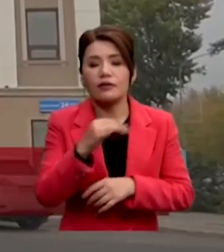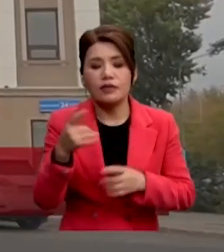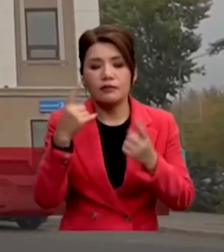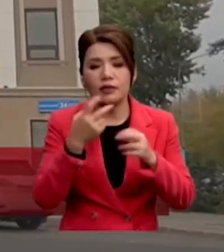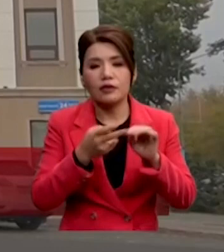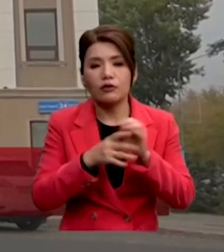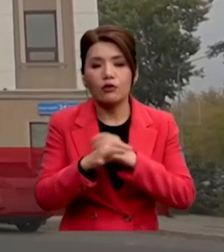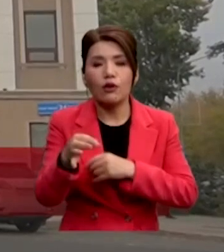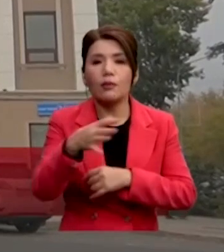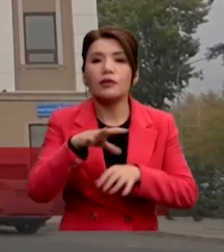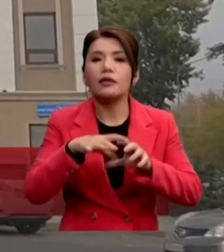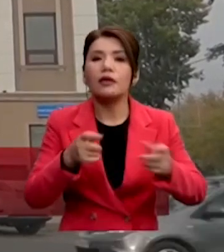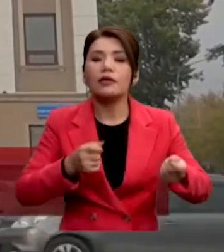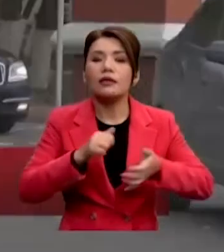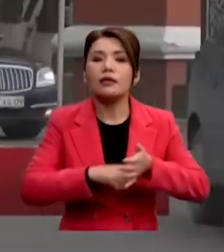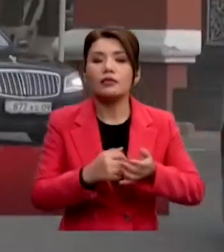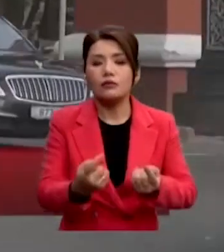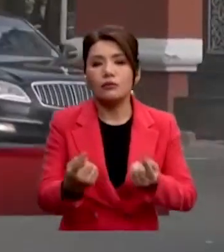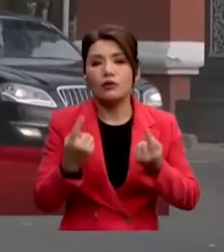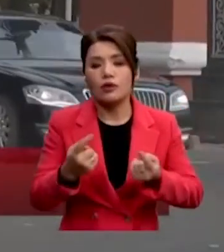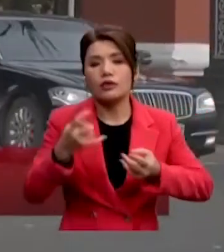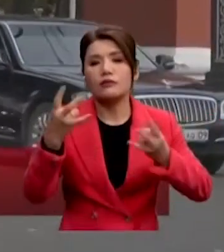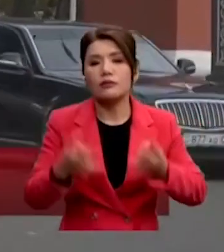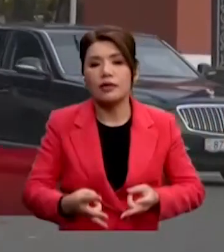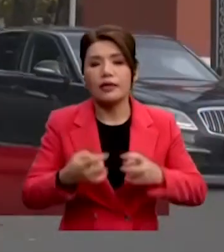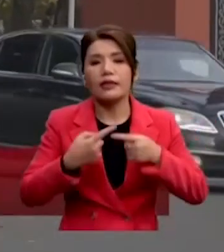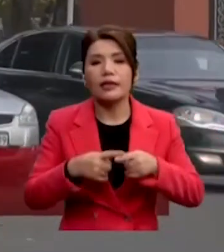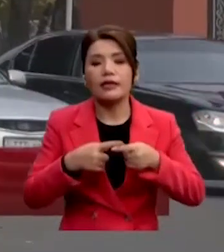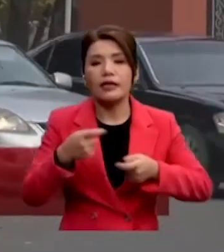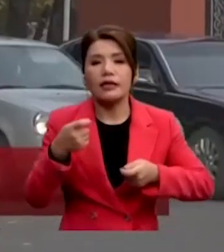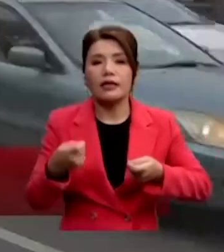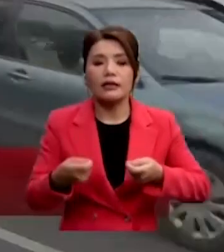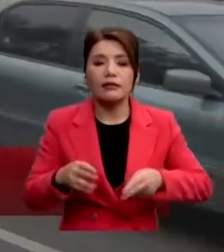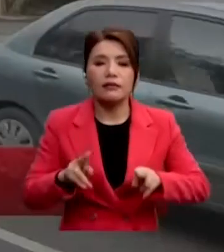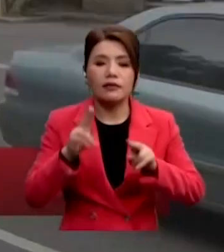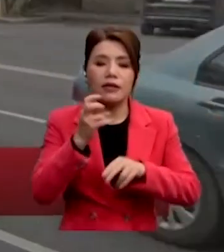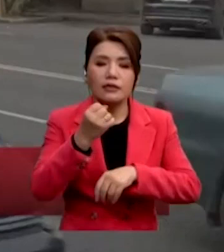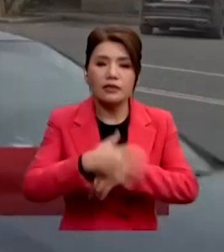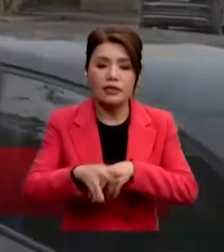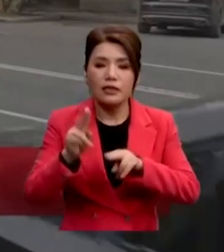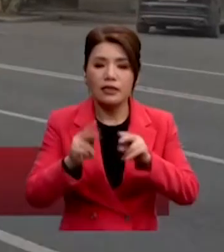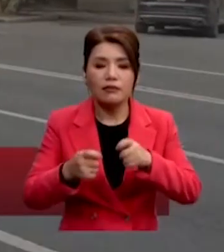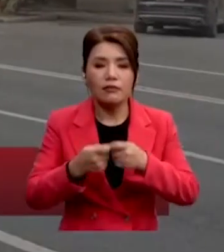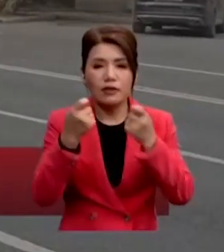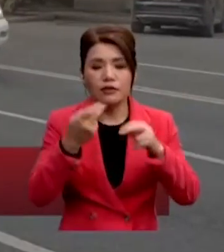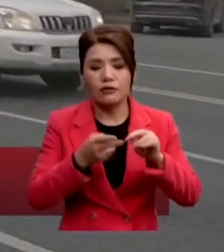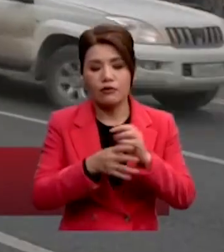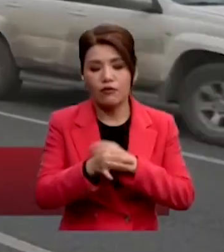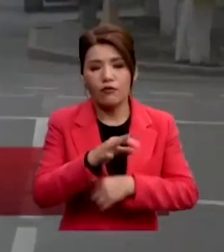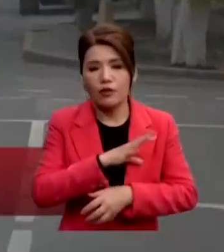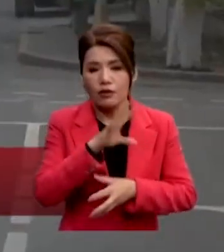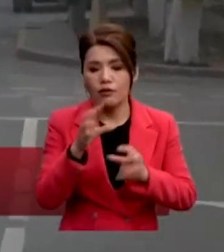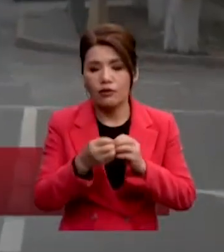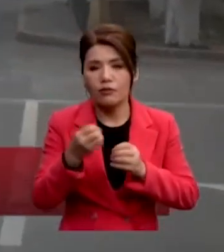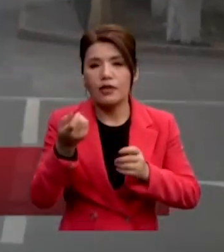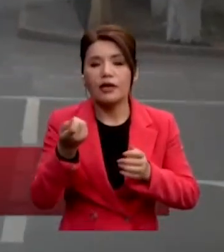информации областного акимата, причиной крупной аварии стало технологическое нарушение на ТЭЦ-3 в виде срабатывания защиты, в результате чего